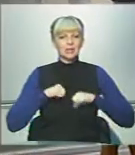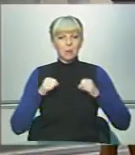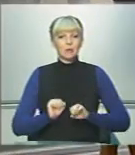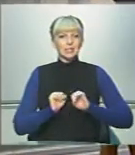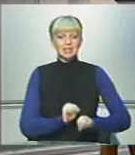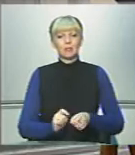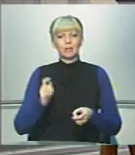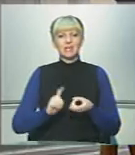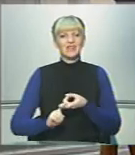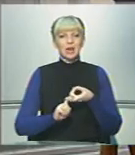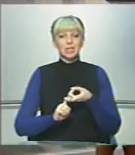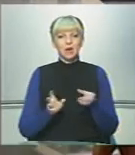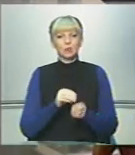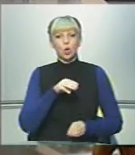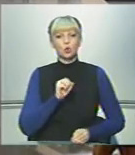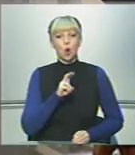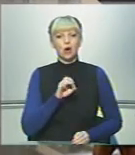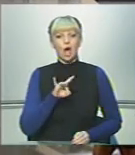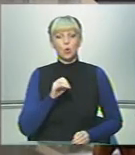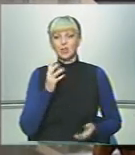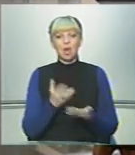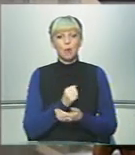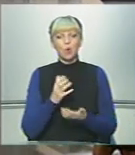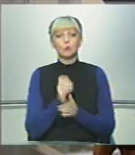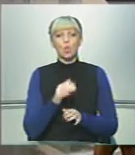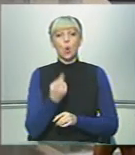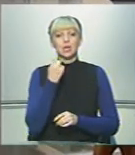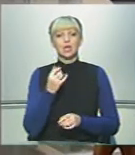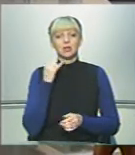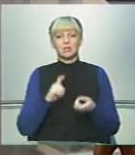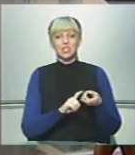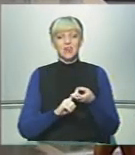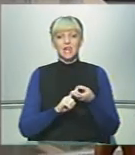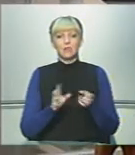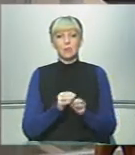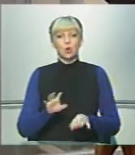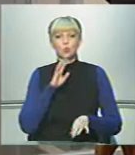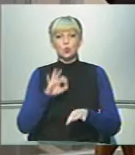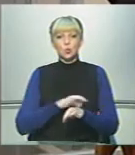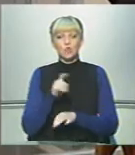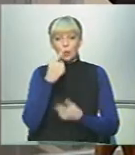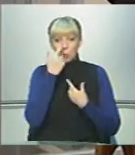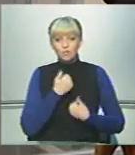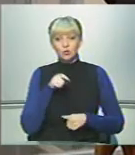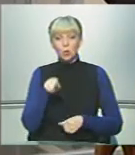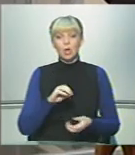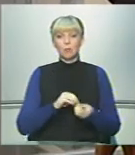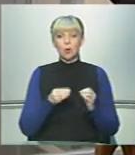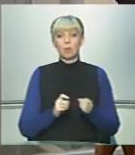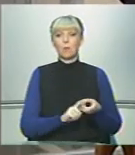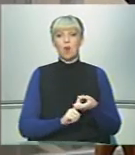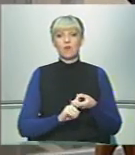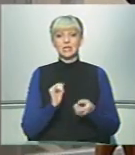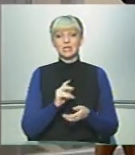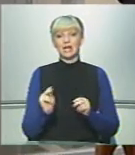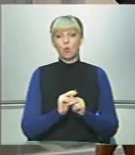захисту зв'язатися з Токарюком не мали успіху. Тільки один раз я зв'язався з дружиною, і вона повідомила мені, що у нього проблеми, пов'язані